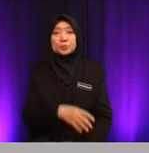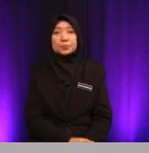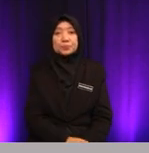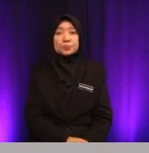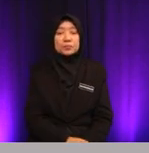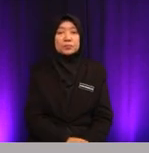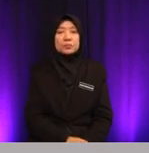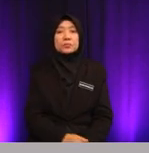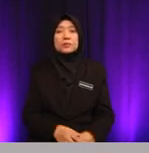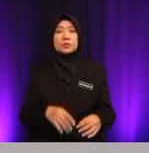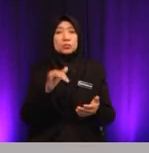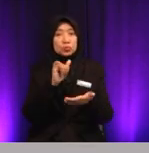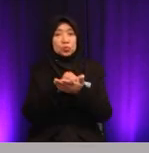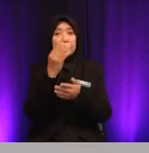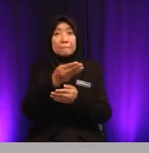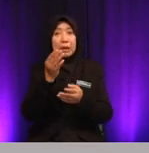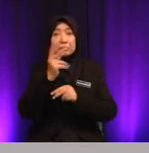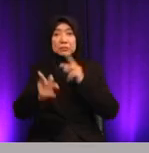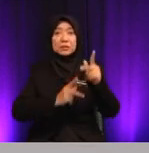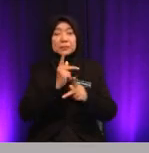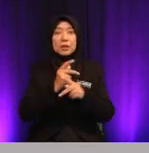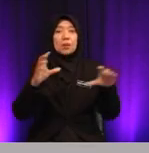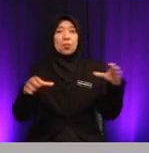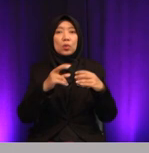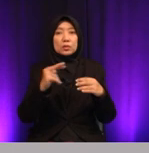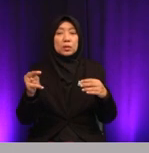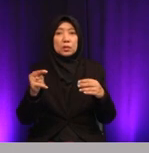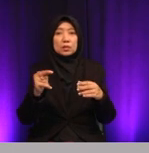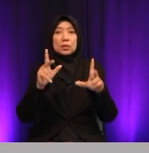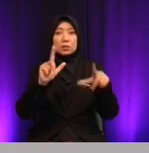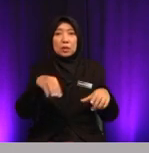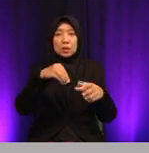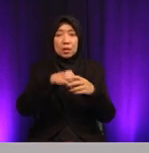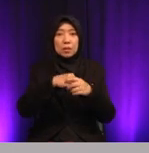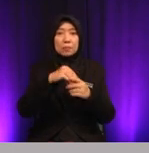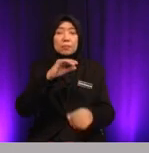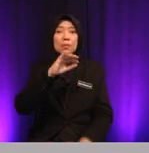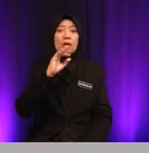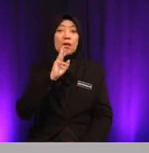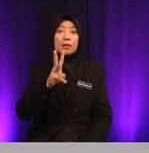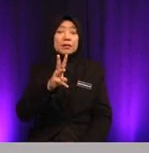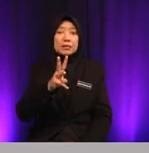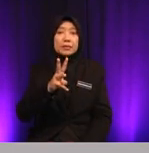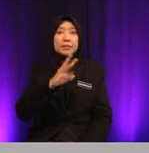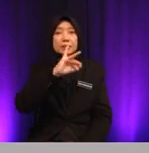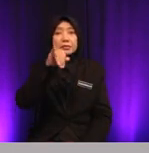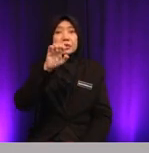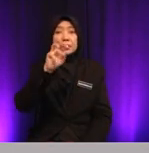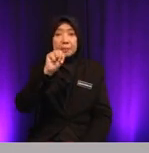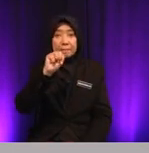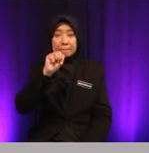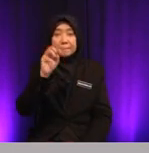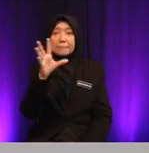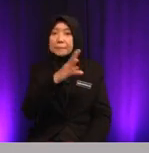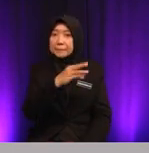adalah bahan kimia buatan dimana digunakan dalam kordil minuman dan juga jam dan yang terakhir